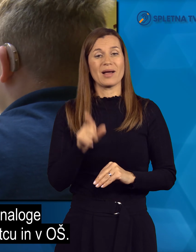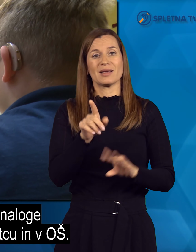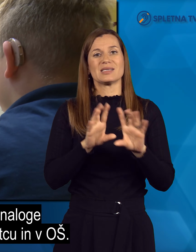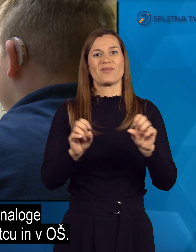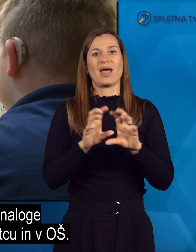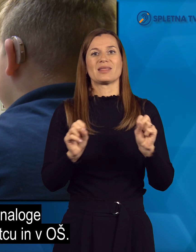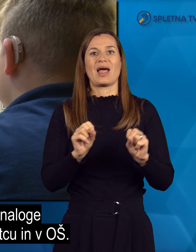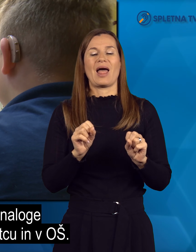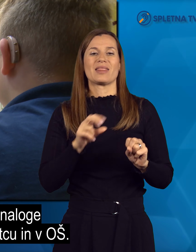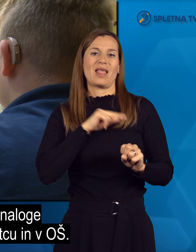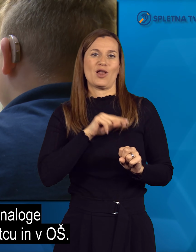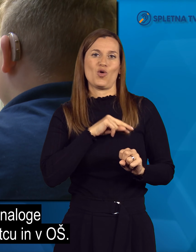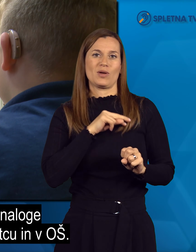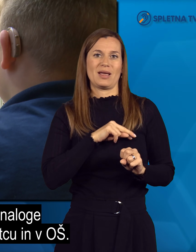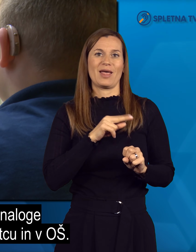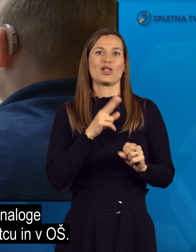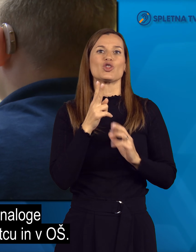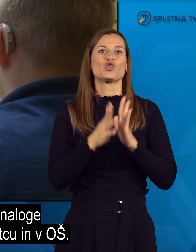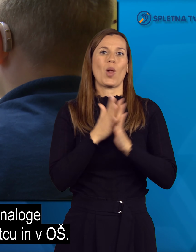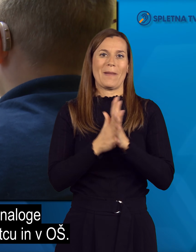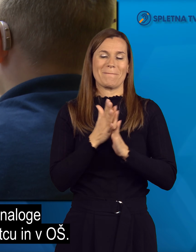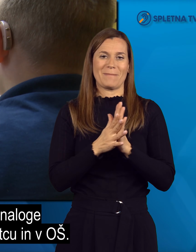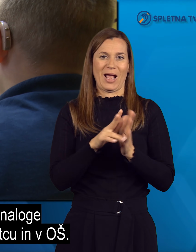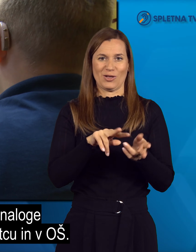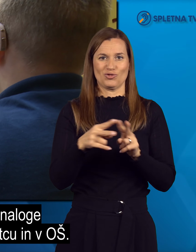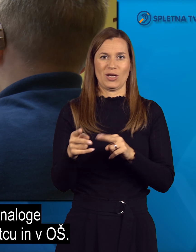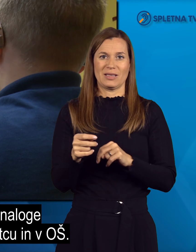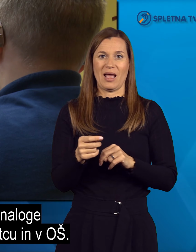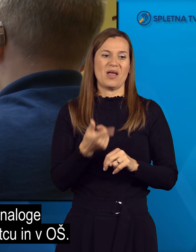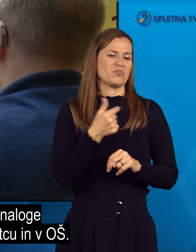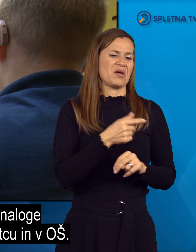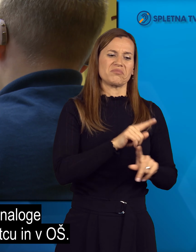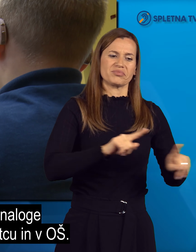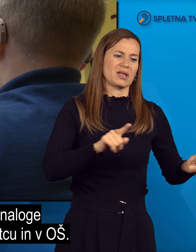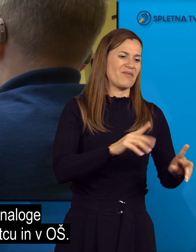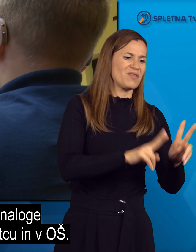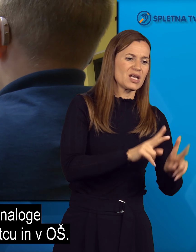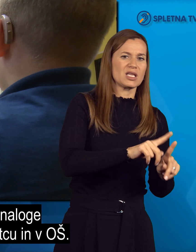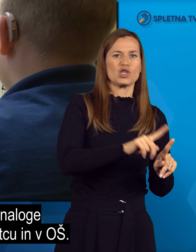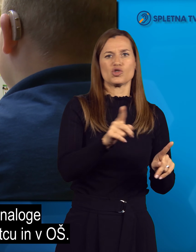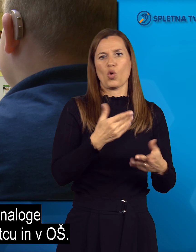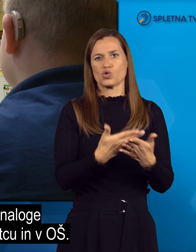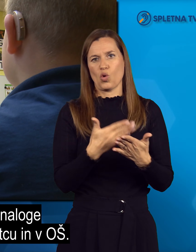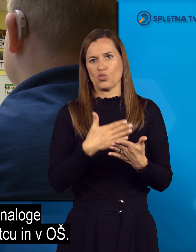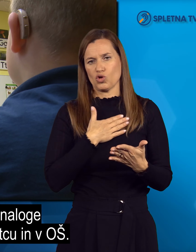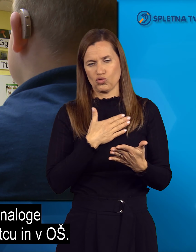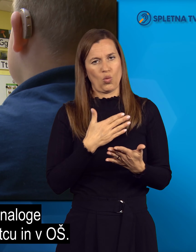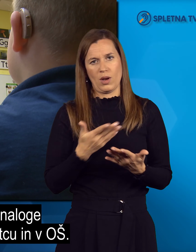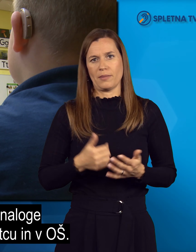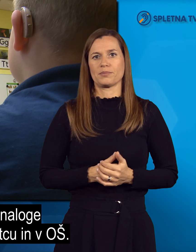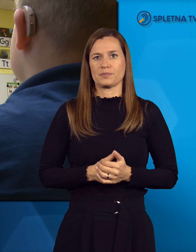tolmačenja, razporejata se pa bodisi iz vrtca in pa večinoma tudi v osnovni šoli.